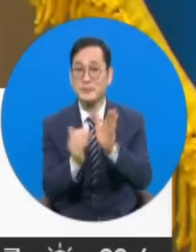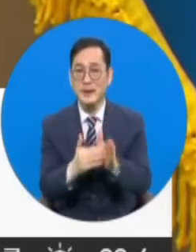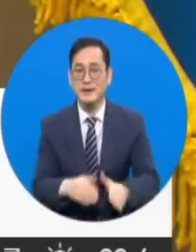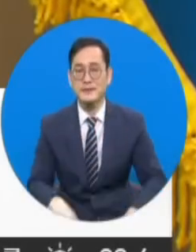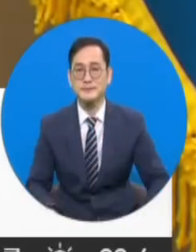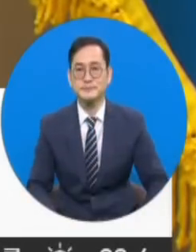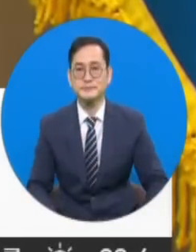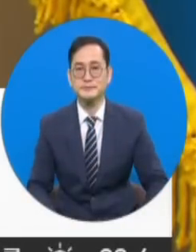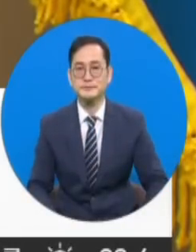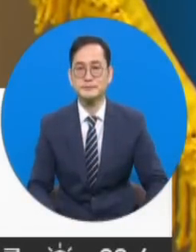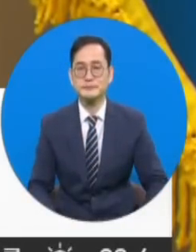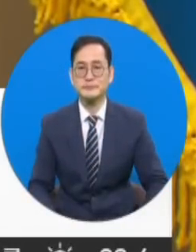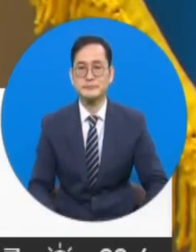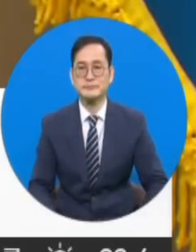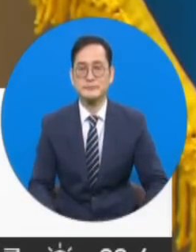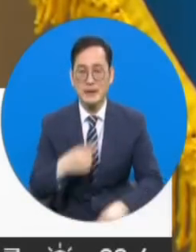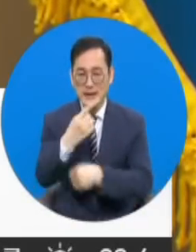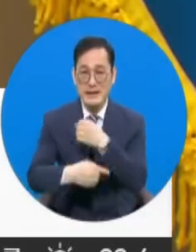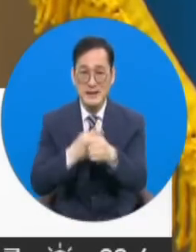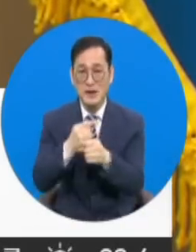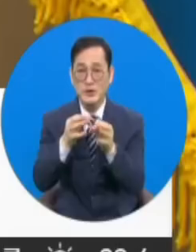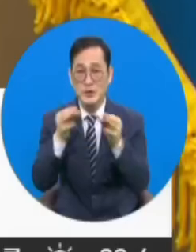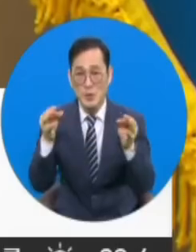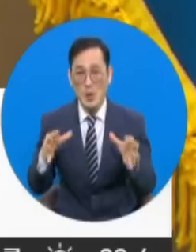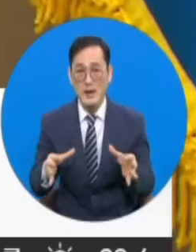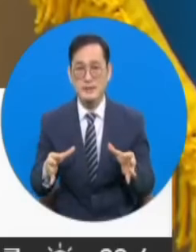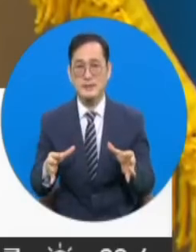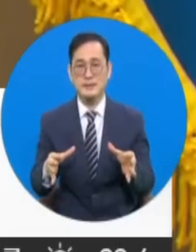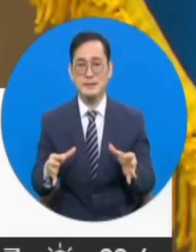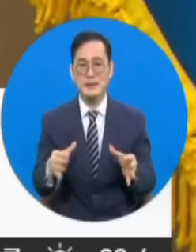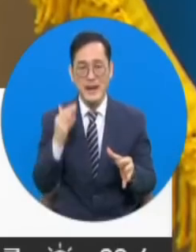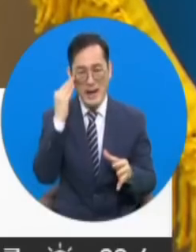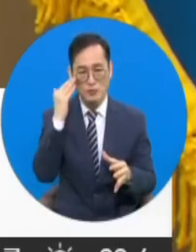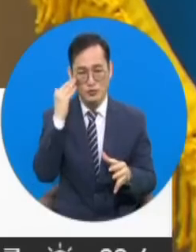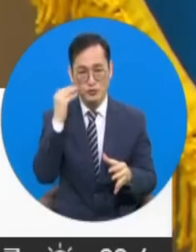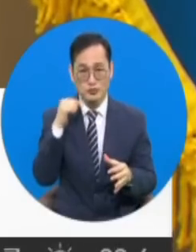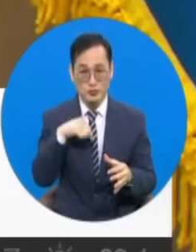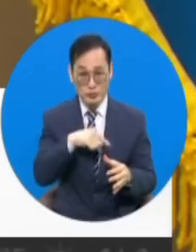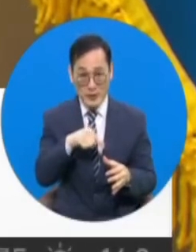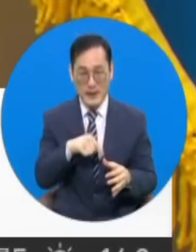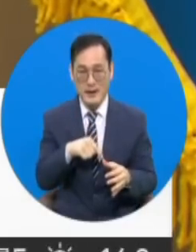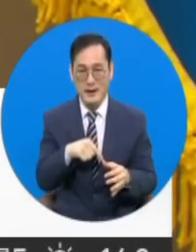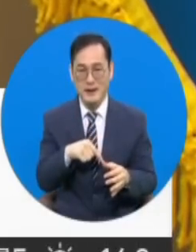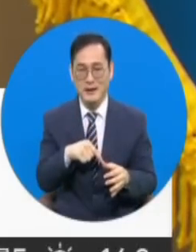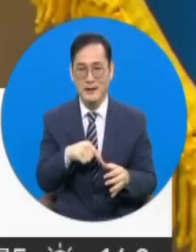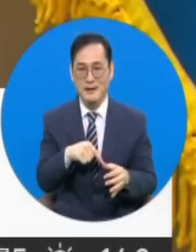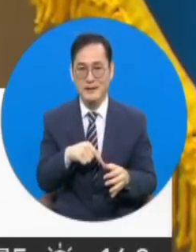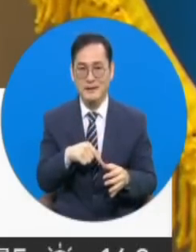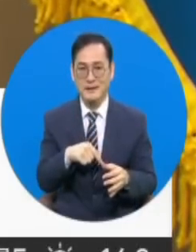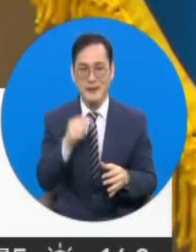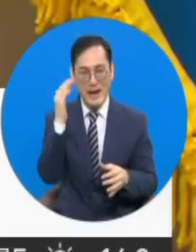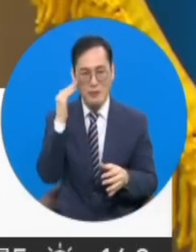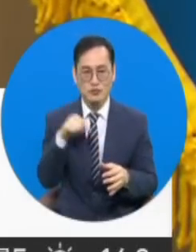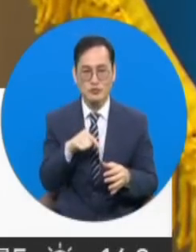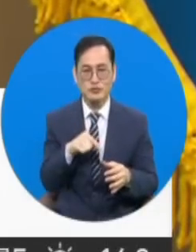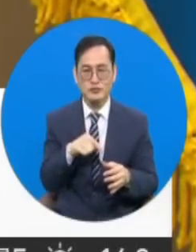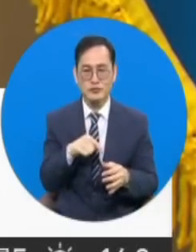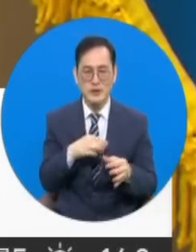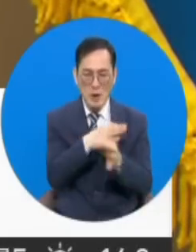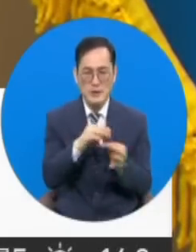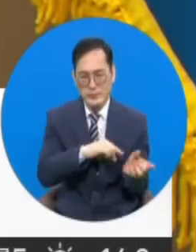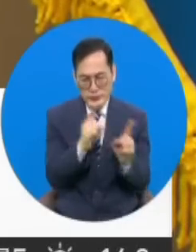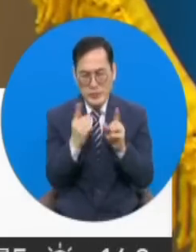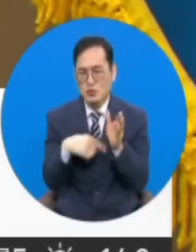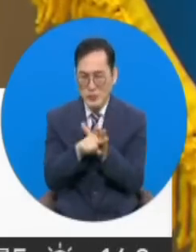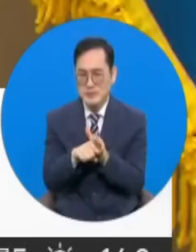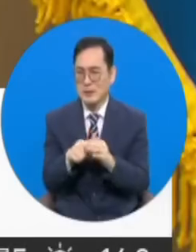지난 1년간 저는 대한민국 1호 영업사원으로서 정상 세일즈 외교를 켰습니다